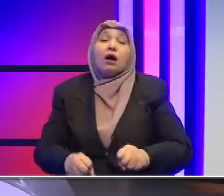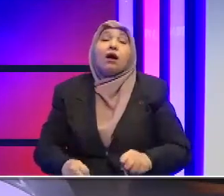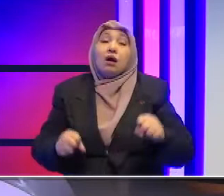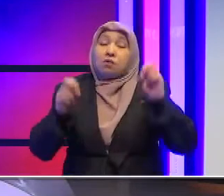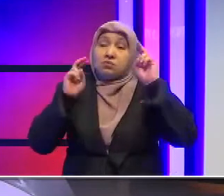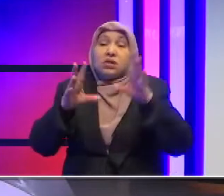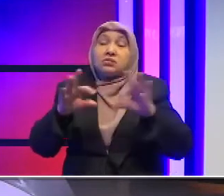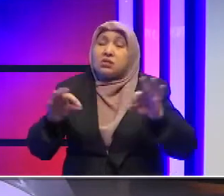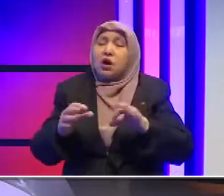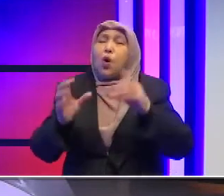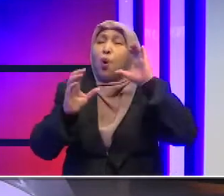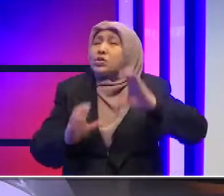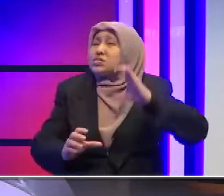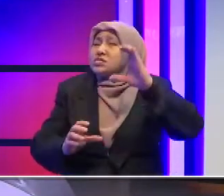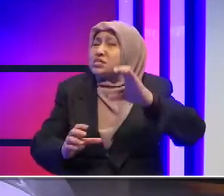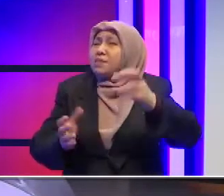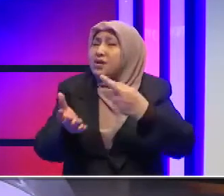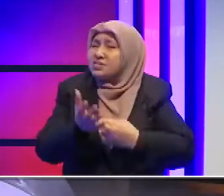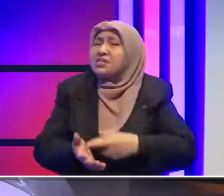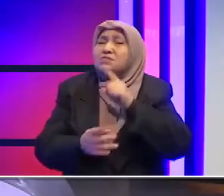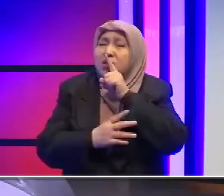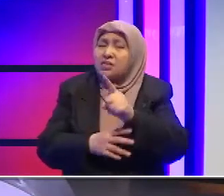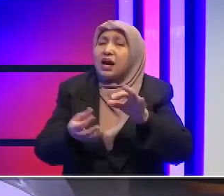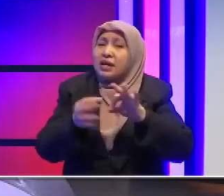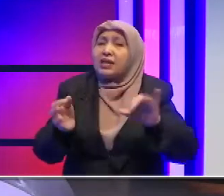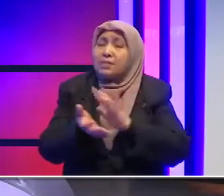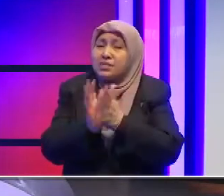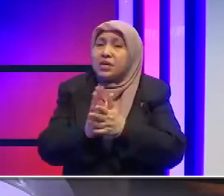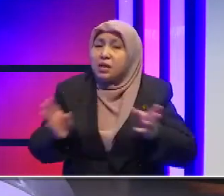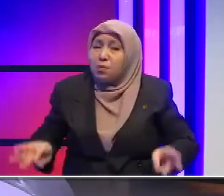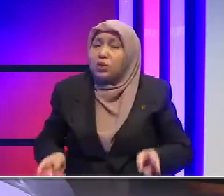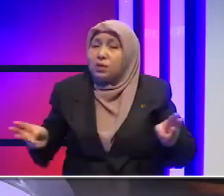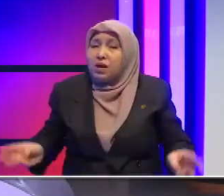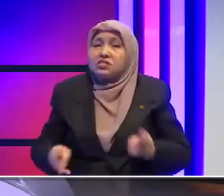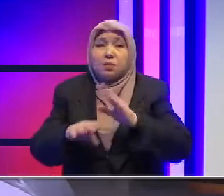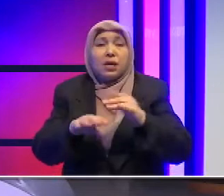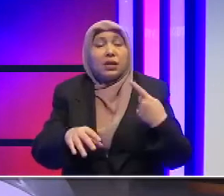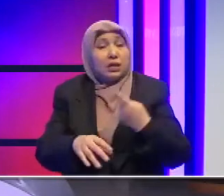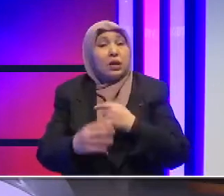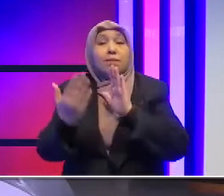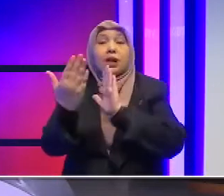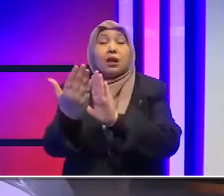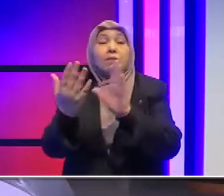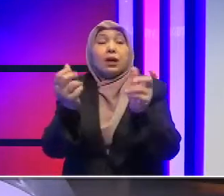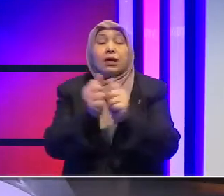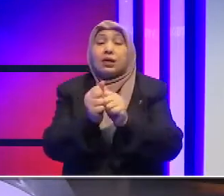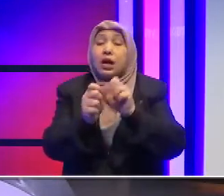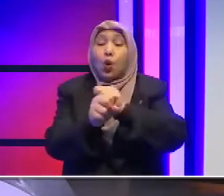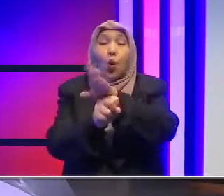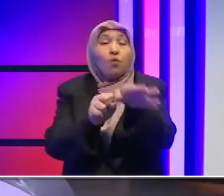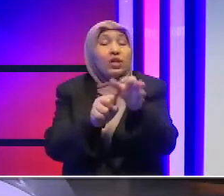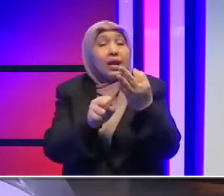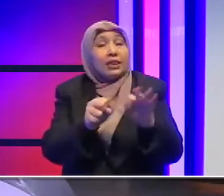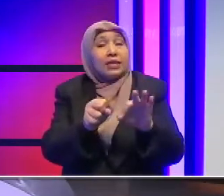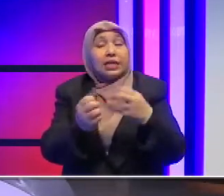rezeki sebenar-benarnya agar ayat ini menjadi motivasi kepada kita yang berhadapan dengan COVID-19,